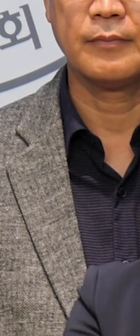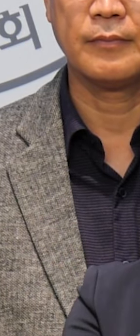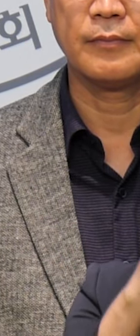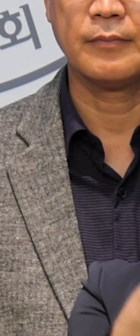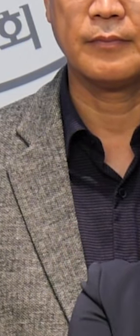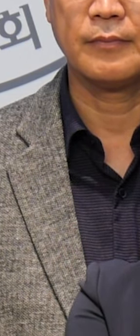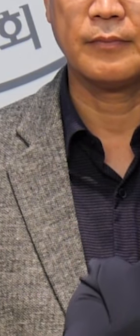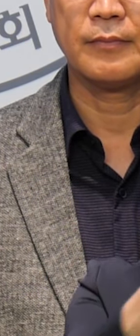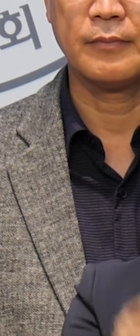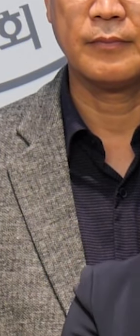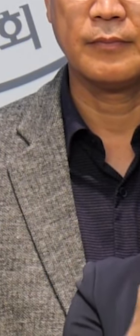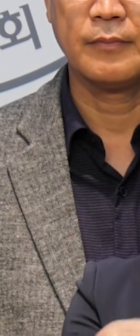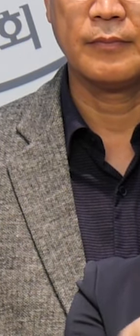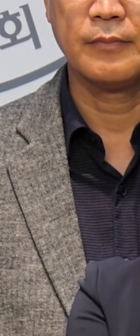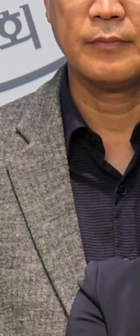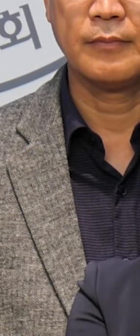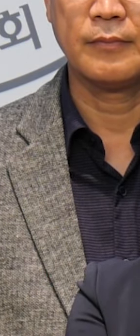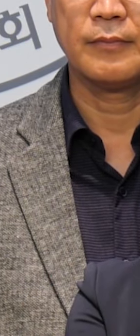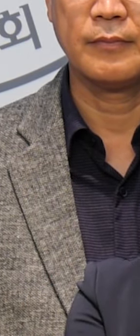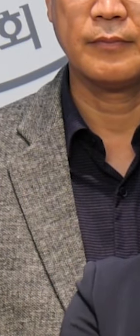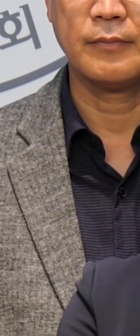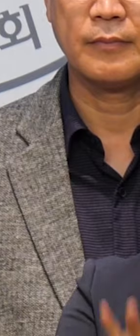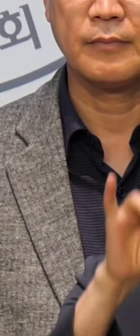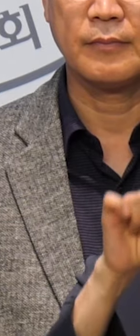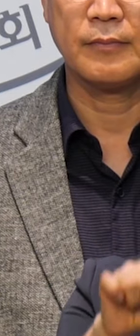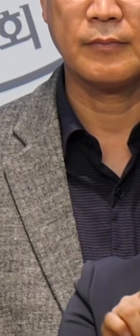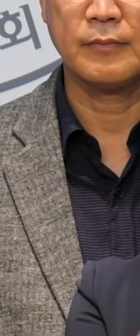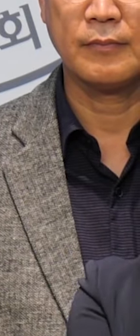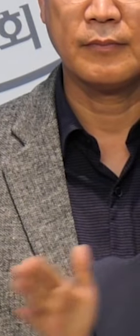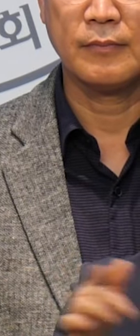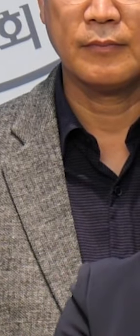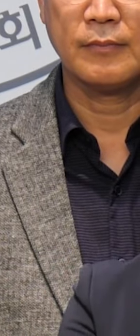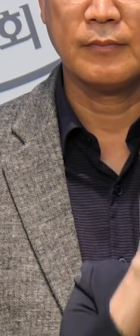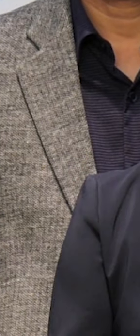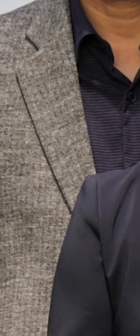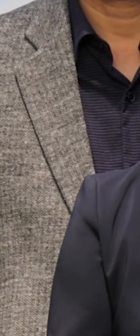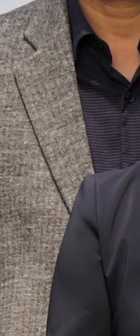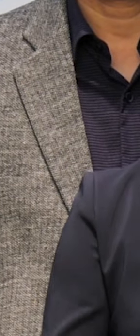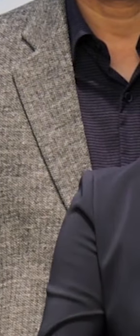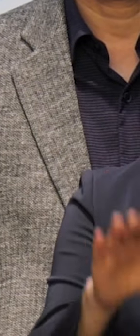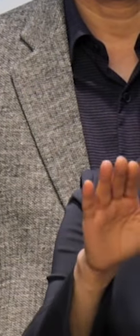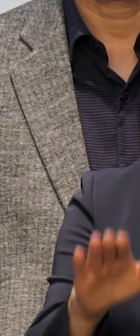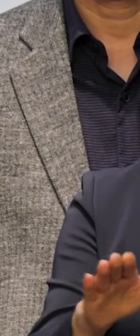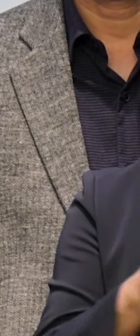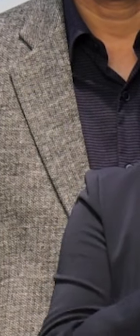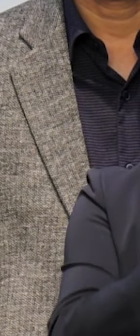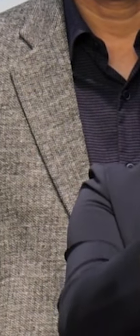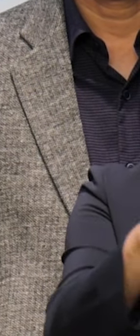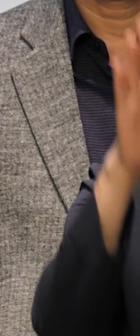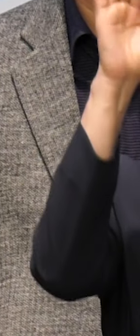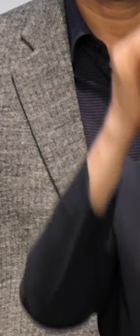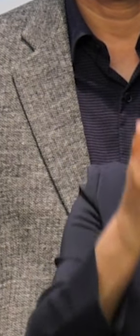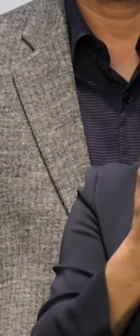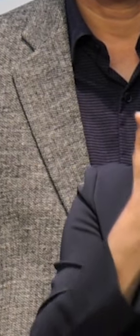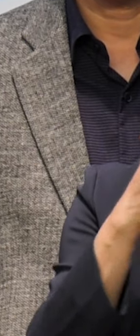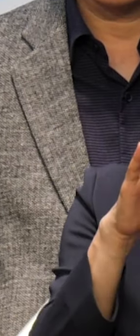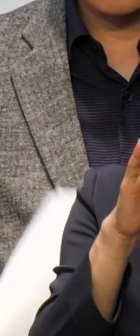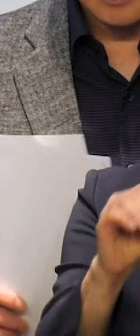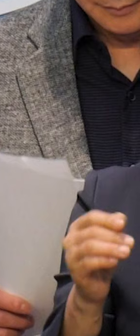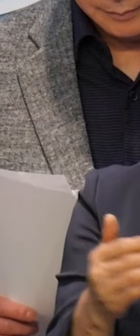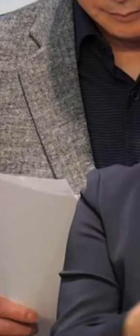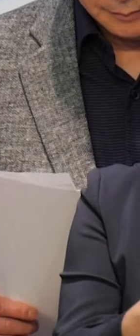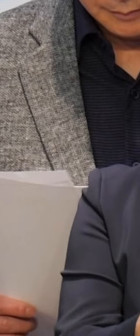입법 절차 마련을 위한 중대한 첫걸음을 떼었다는 데 큰 의의가 있습니다. 오늘 통과된 개식용